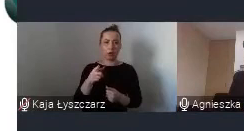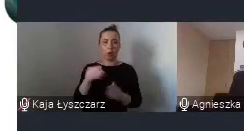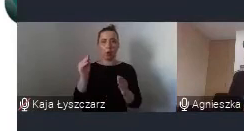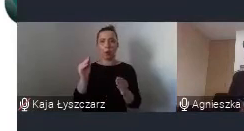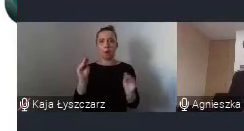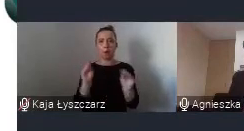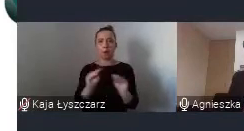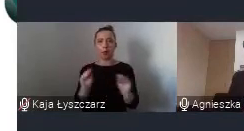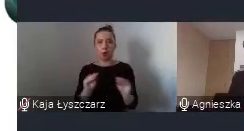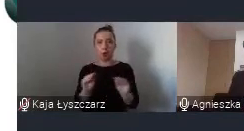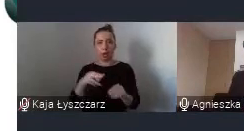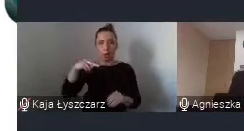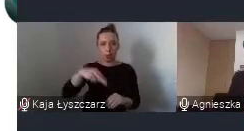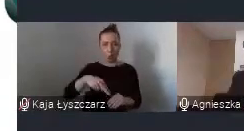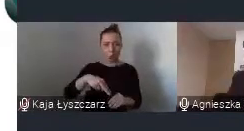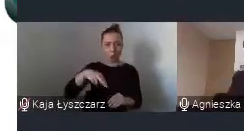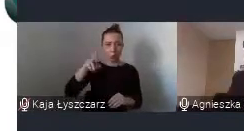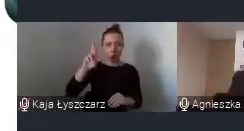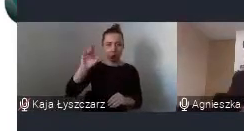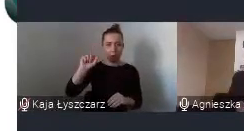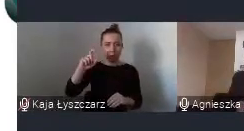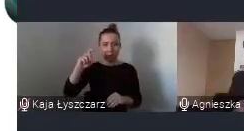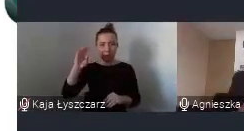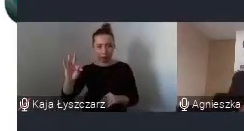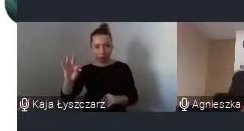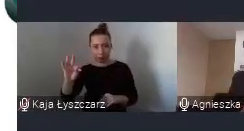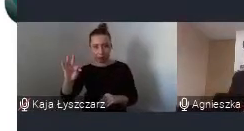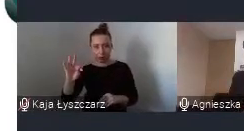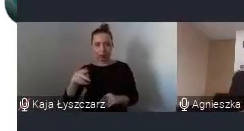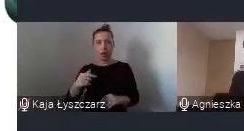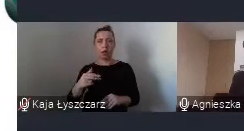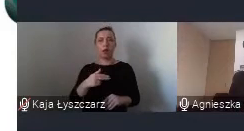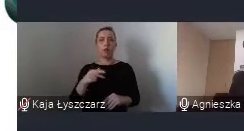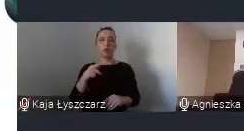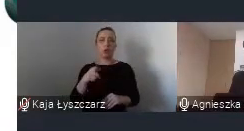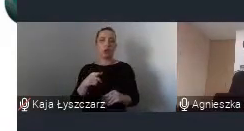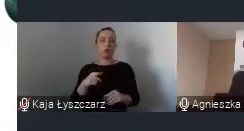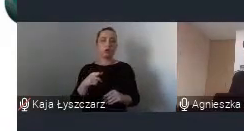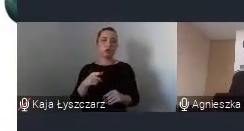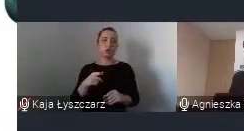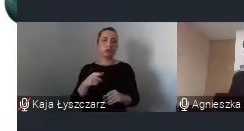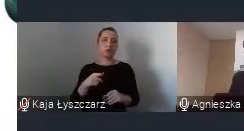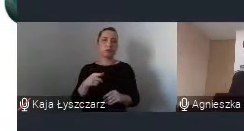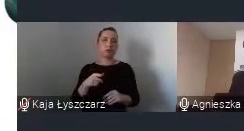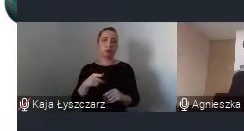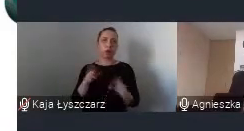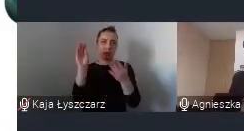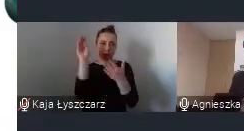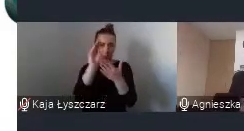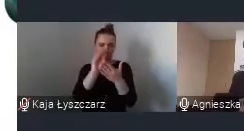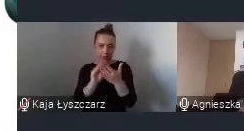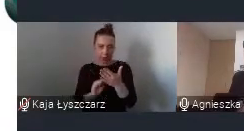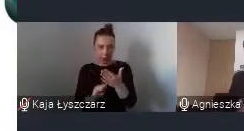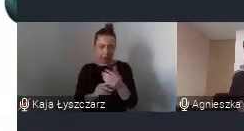Urbact oraz nasza inicjatywa Urban Innovative Actions opracowały taki pilotażowy mechanizm transferu wiedzy i